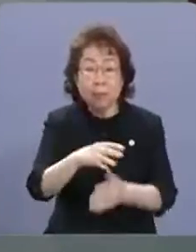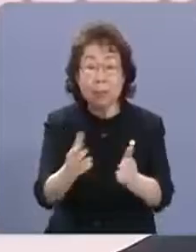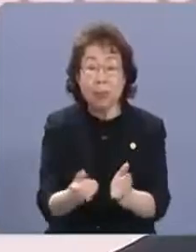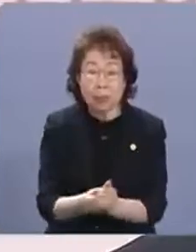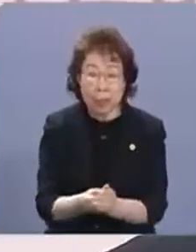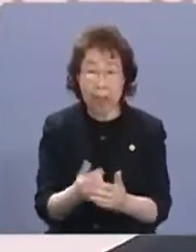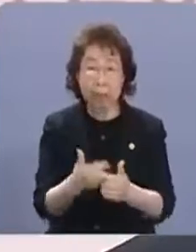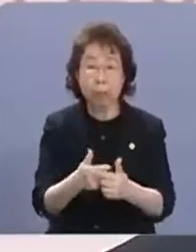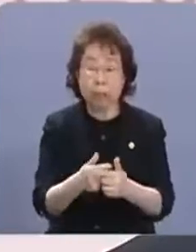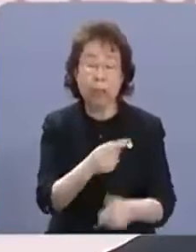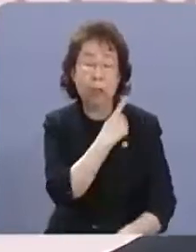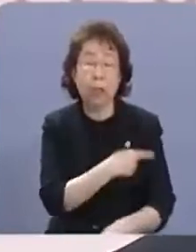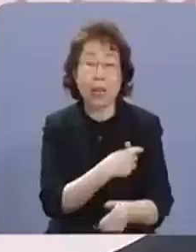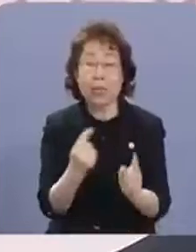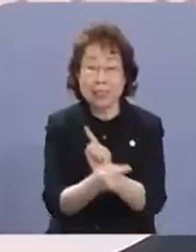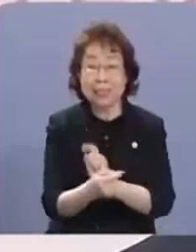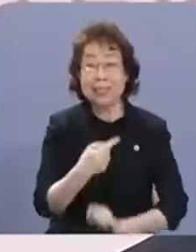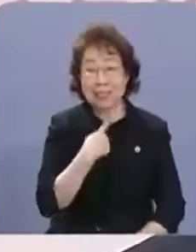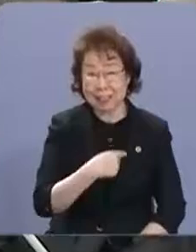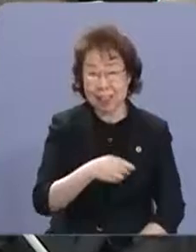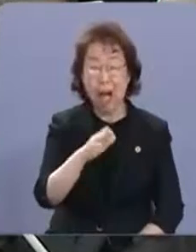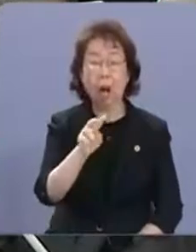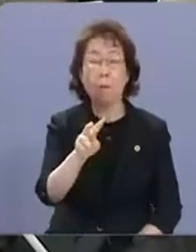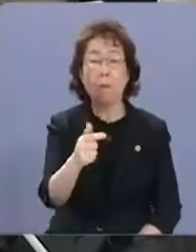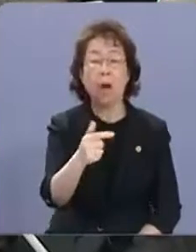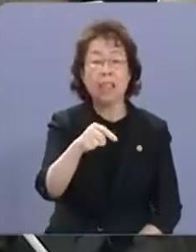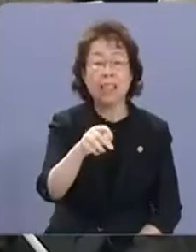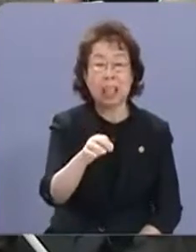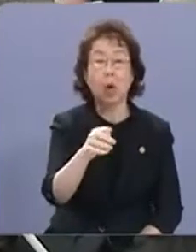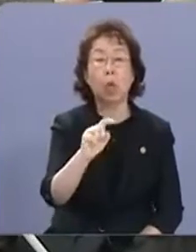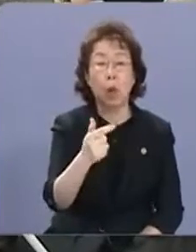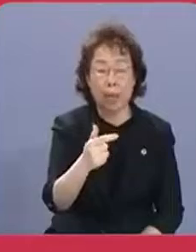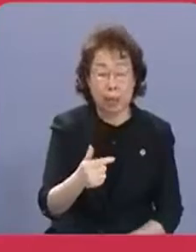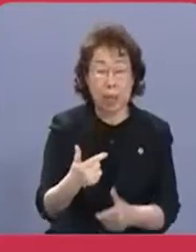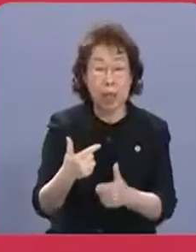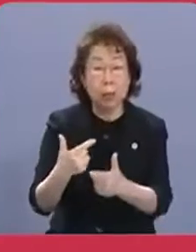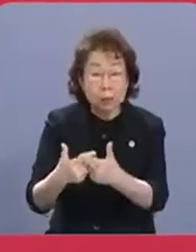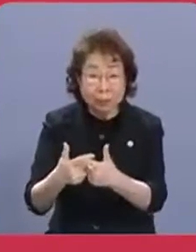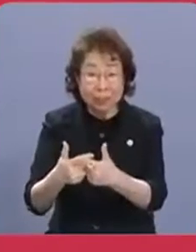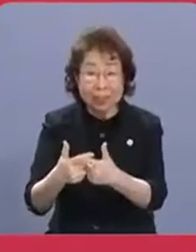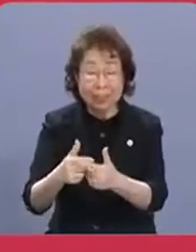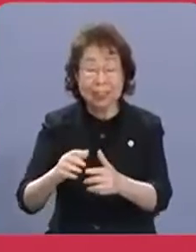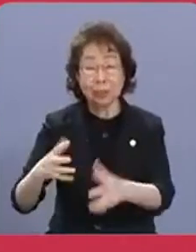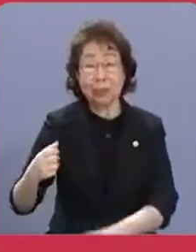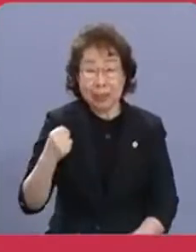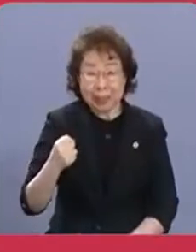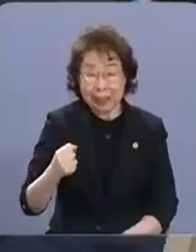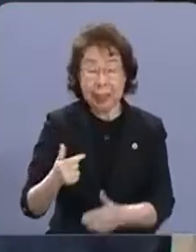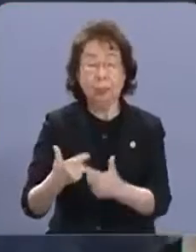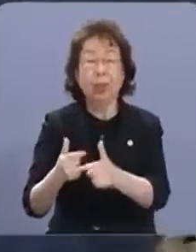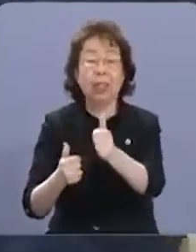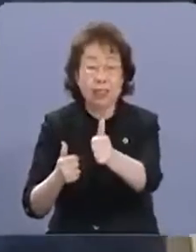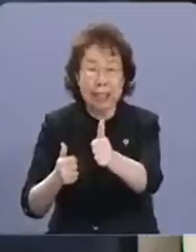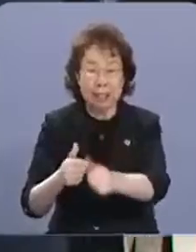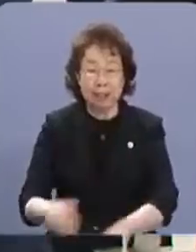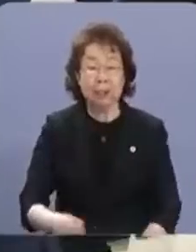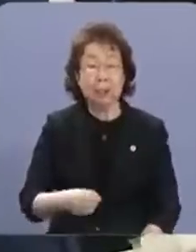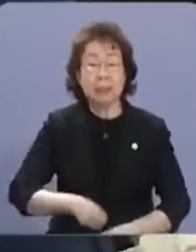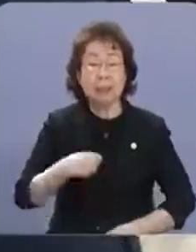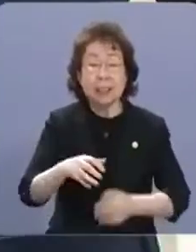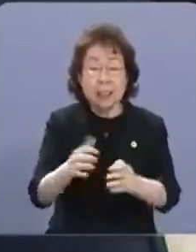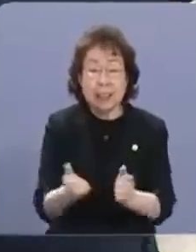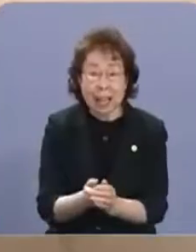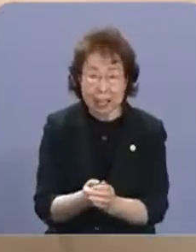더불어민주당에서는 부산시장 권한대행을 지닌 변성환 후보가, 국민의힘에서는 현직 부산시장인 박형준 후보, 정의당에서는